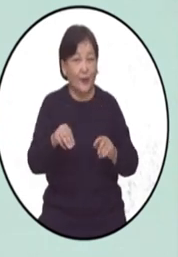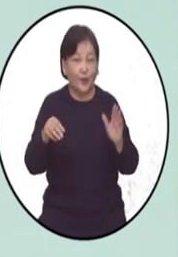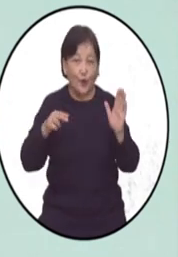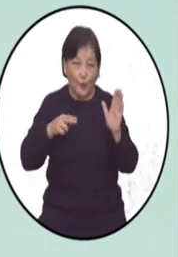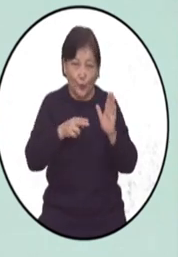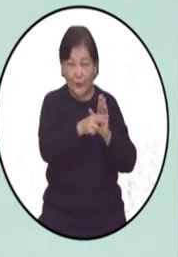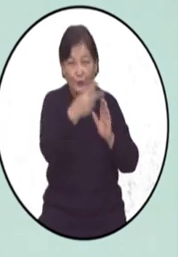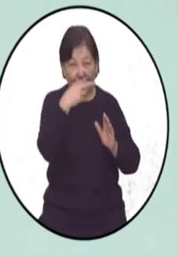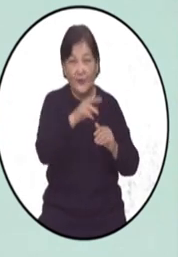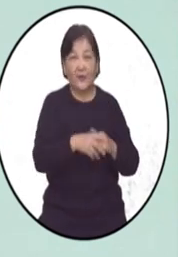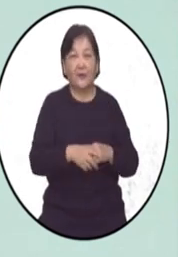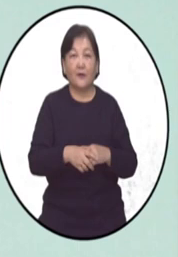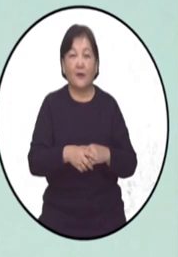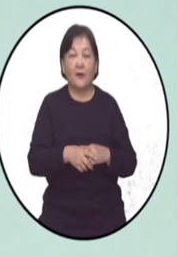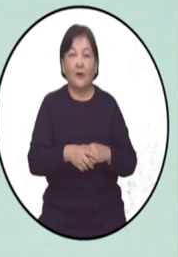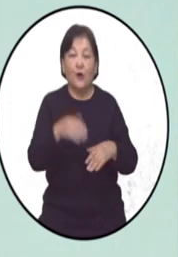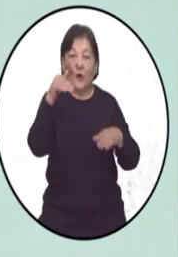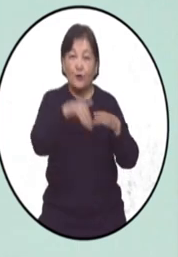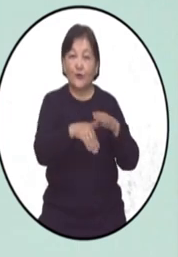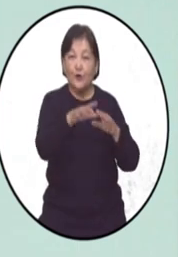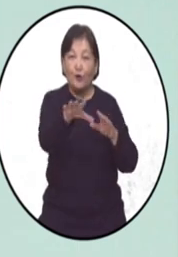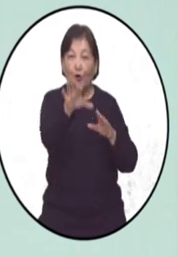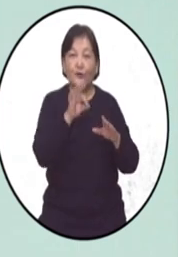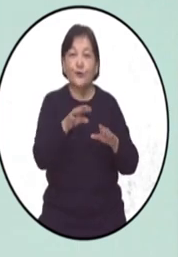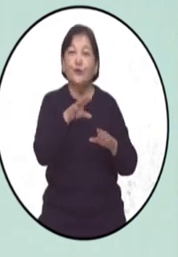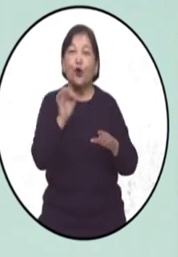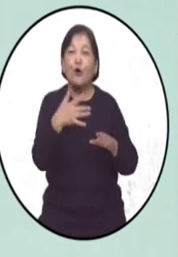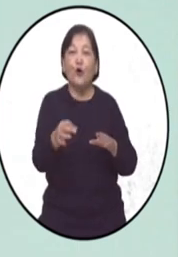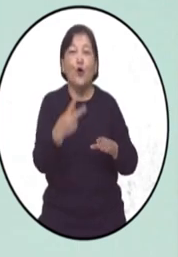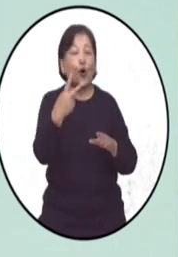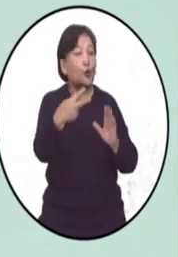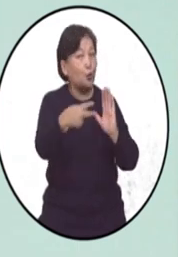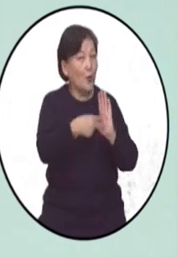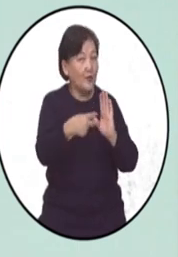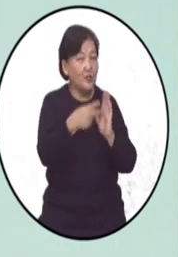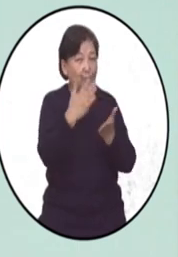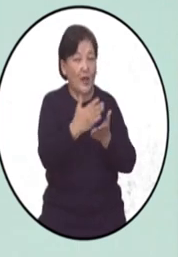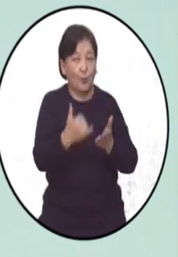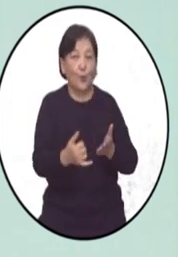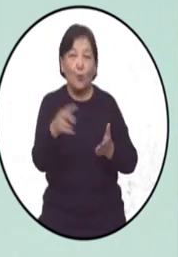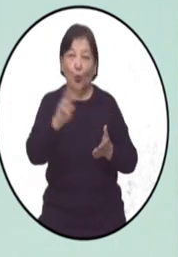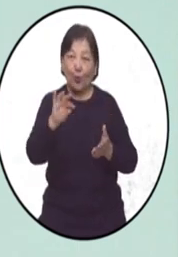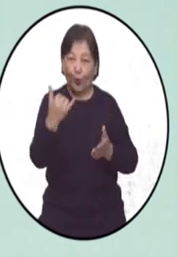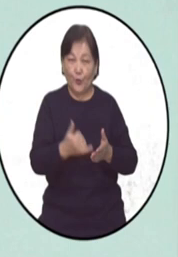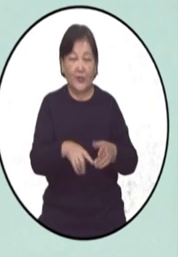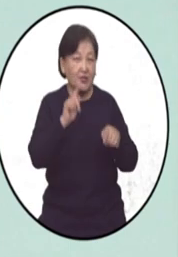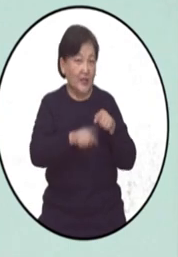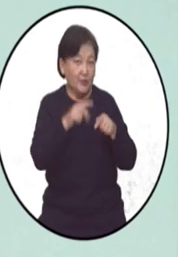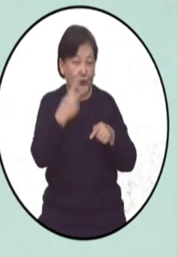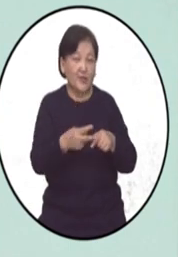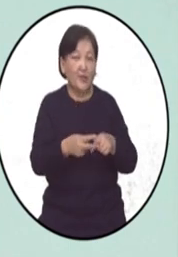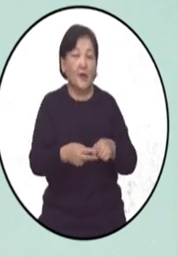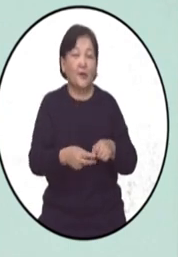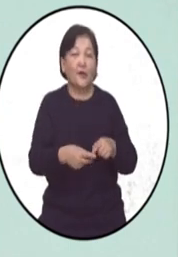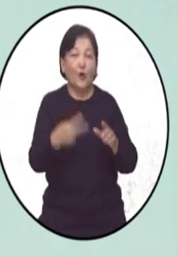за тухайн орж ирсэн тоогоо хоёр хуваагдж яах вэ гэдгийг шалгаад хэрэв хоёр хуваагдж яах юм бол нийлбэр дээр